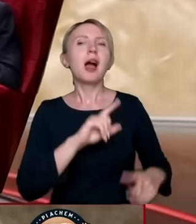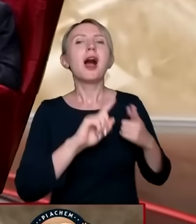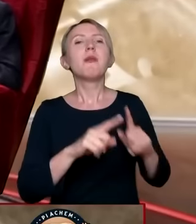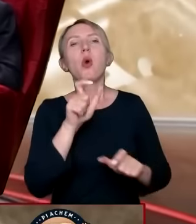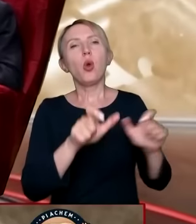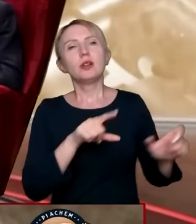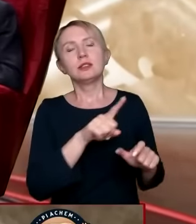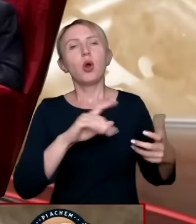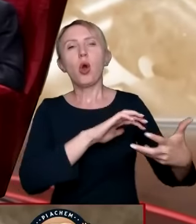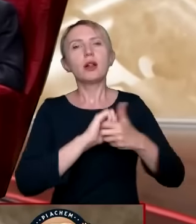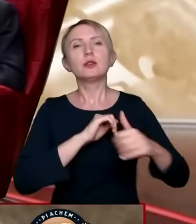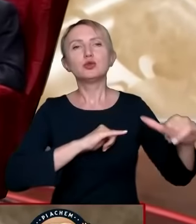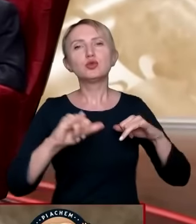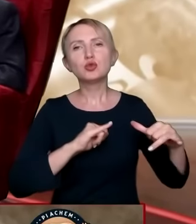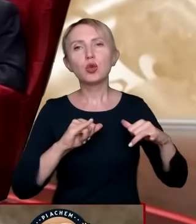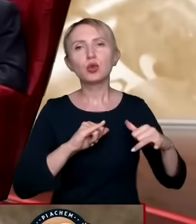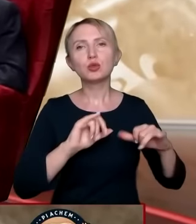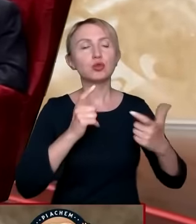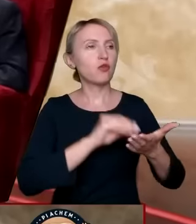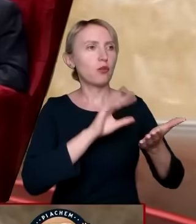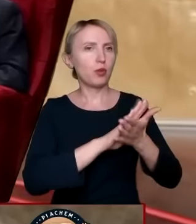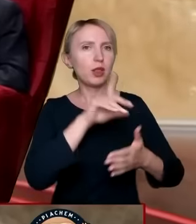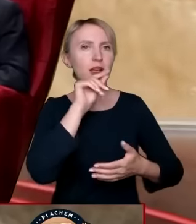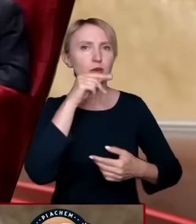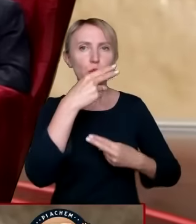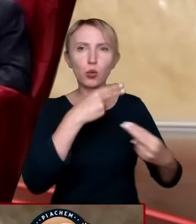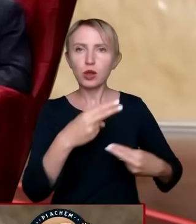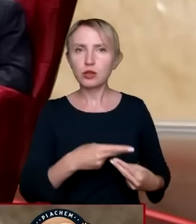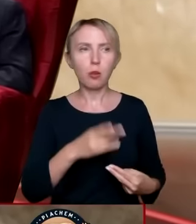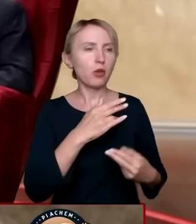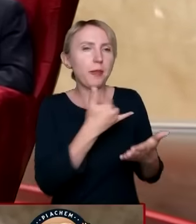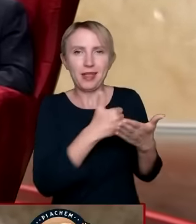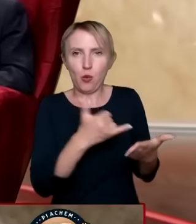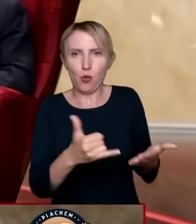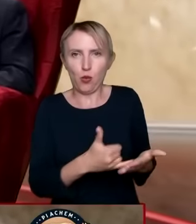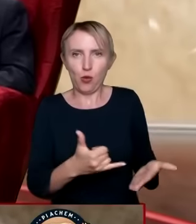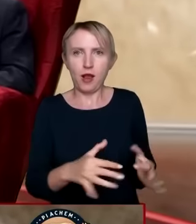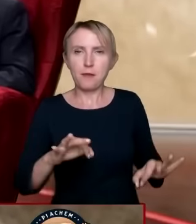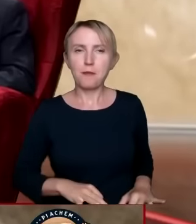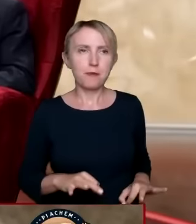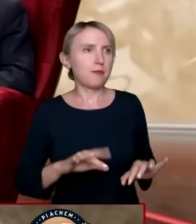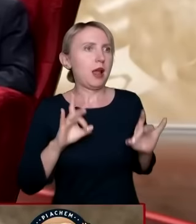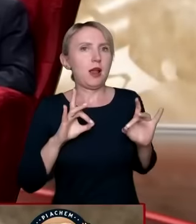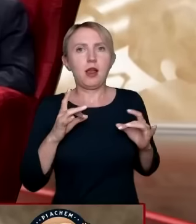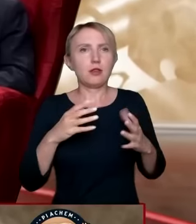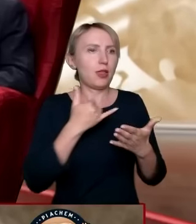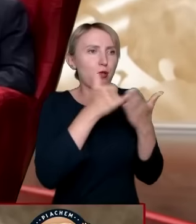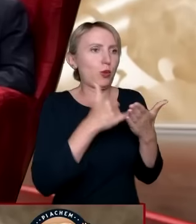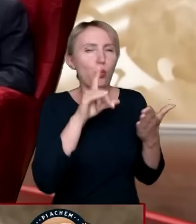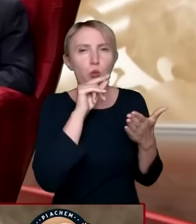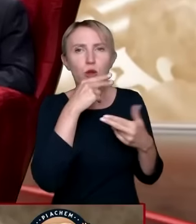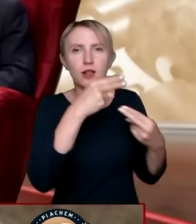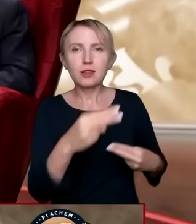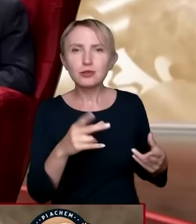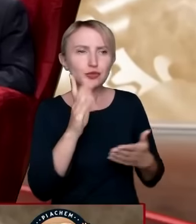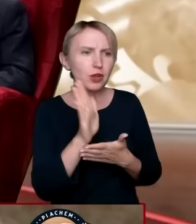yyy koalicji rządzącej coś piszą na Twitterze, to potem nie kasują tak jak wczoraj w panice tych tych tweetów, bo tam część tych